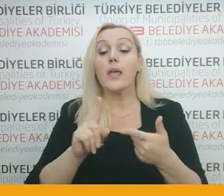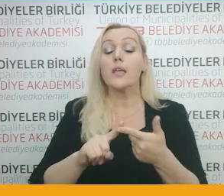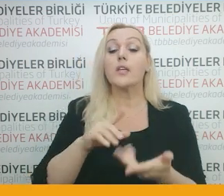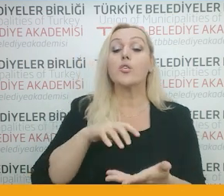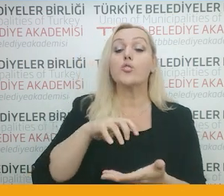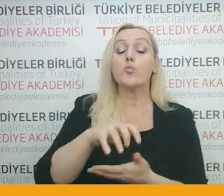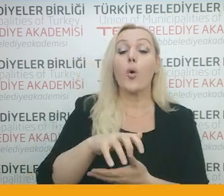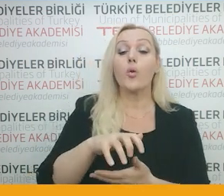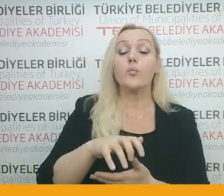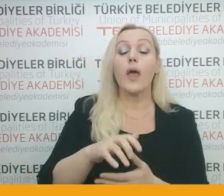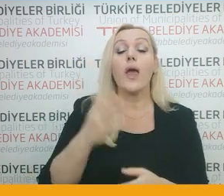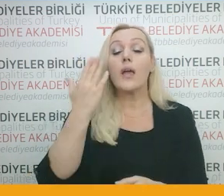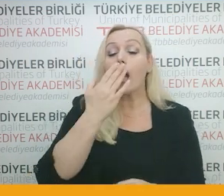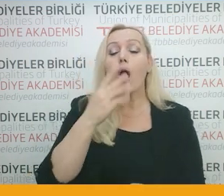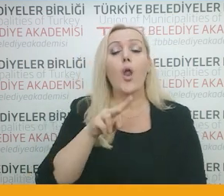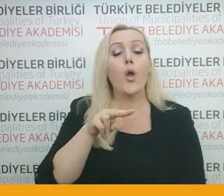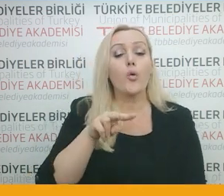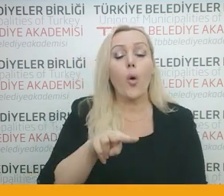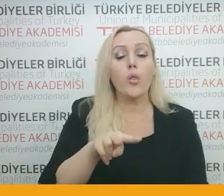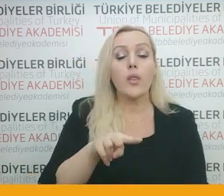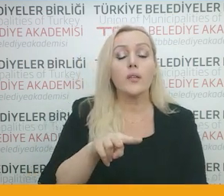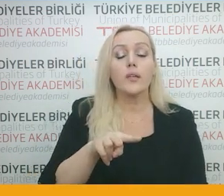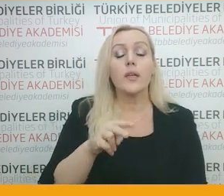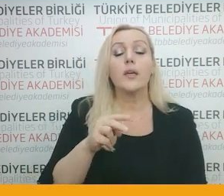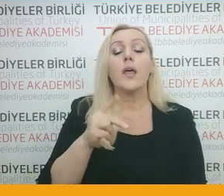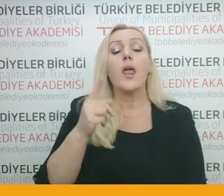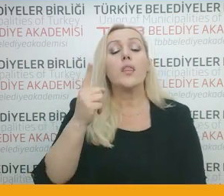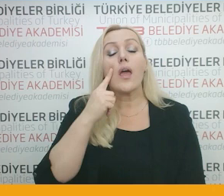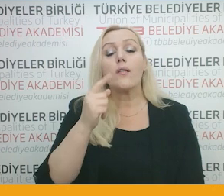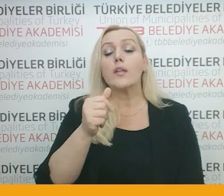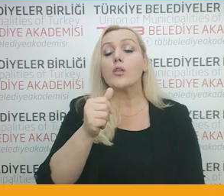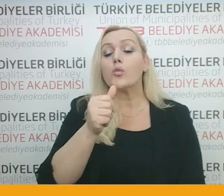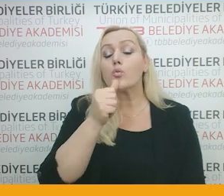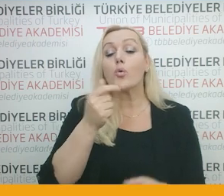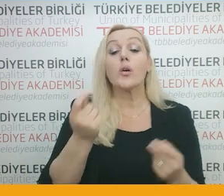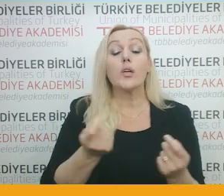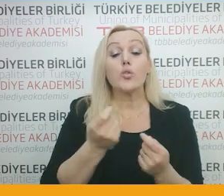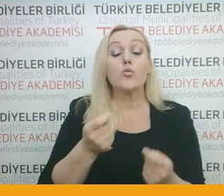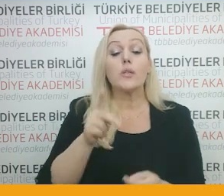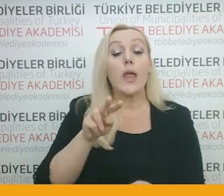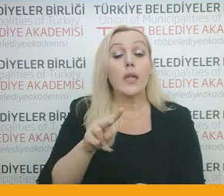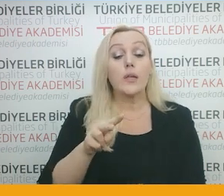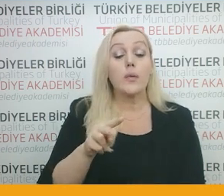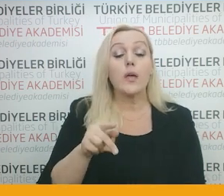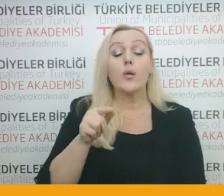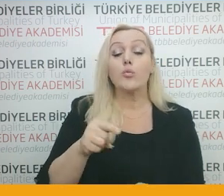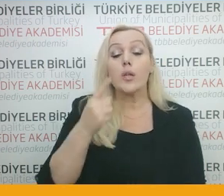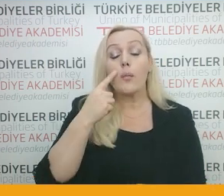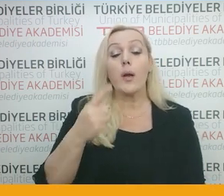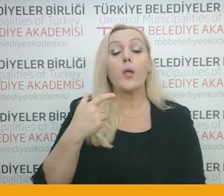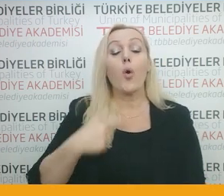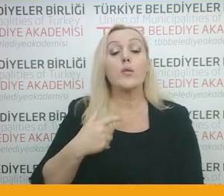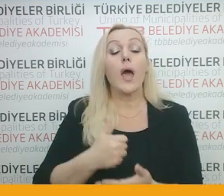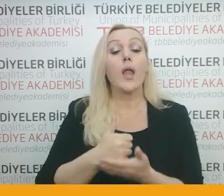da işte Karayolları Genel Müdürlüğü, Devlet Su İşleri Genel Müdürlüğü gibi. Hatta burada bakalım. Özel